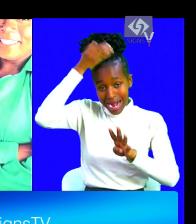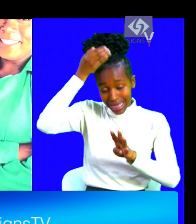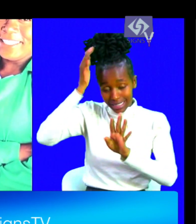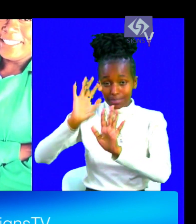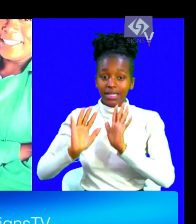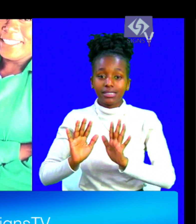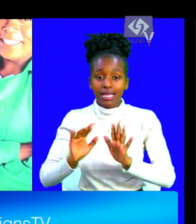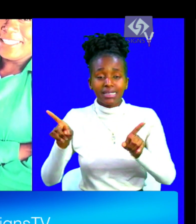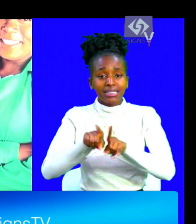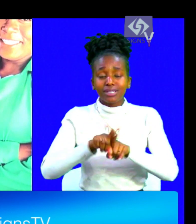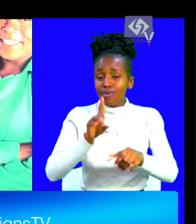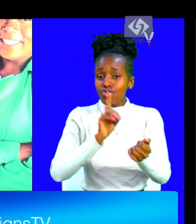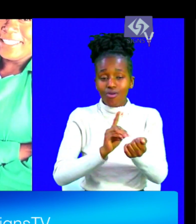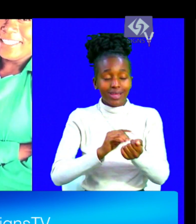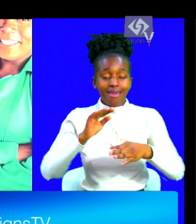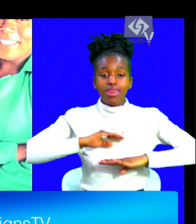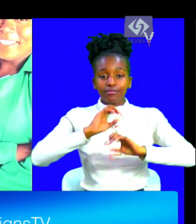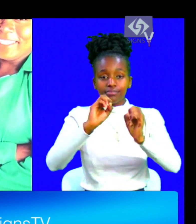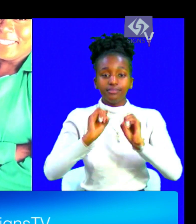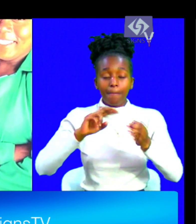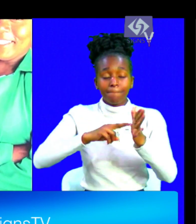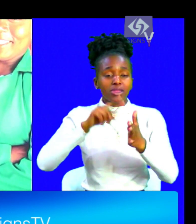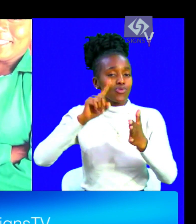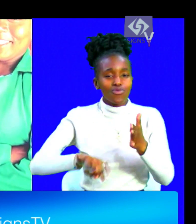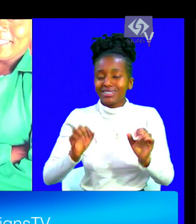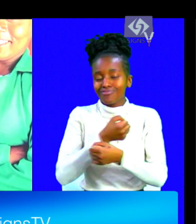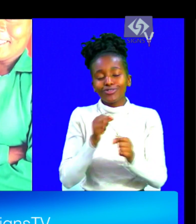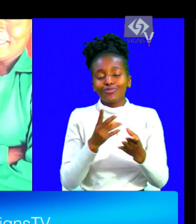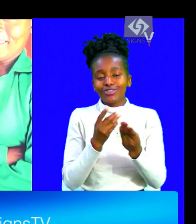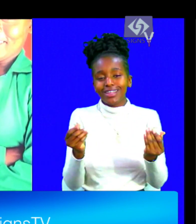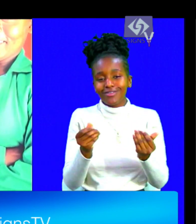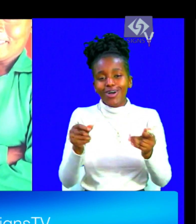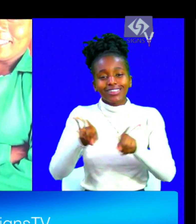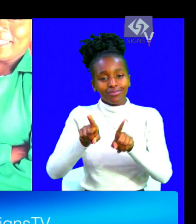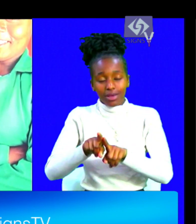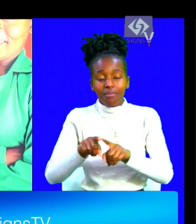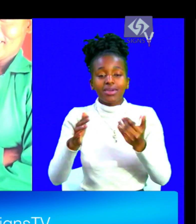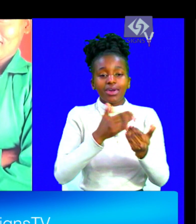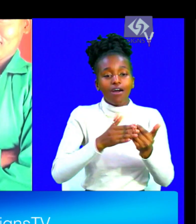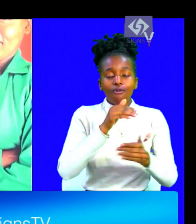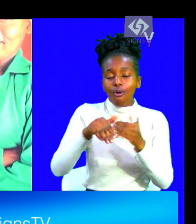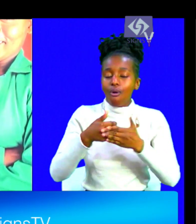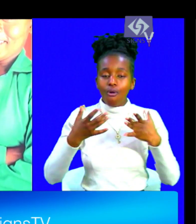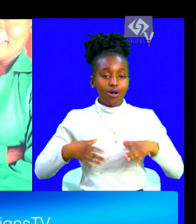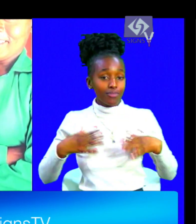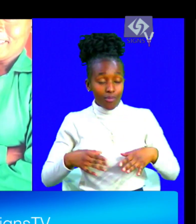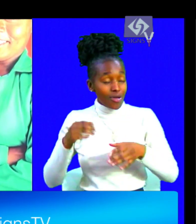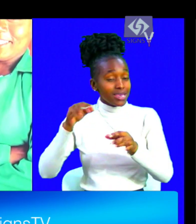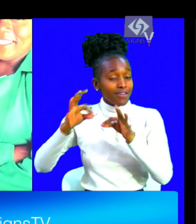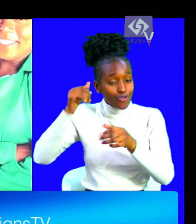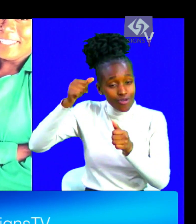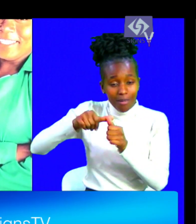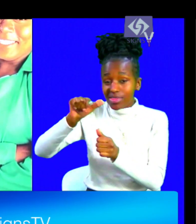Ukiangalia ikiwa na 4 nurses na kuhudumia watu wote ni jambo la kusikitisha. Na vile vile Mbondoni iko na just 1 nurse. Na upungufu